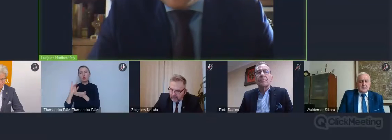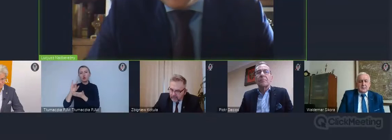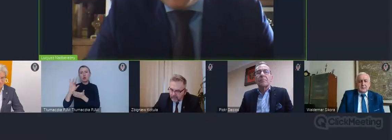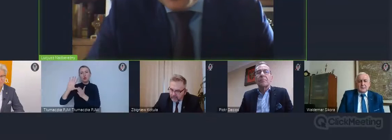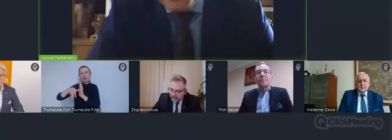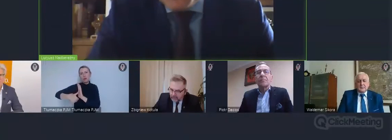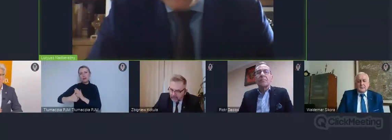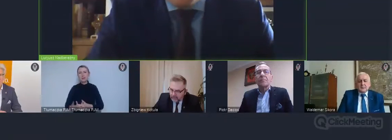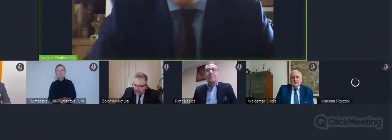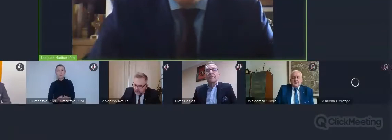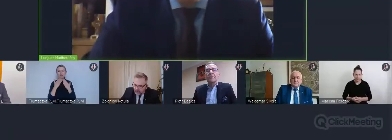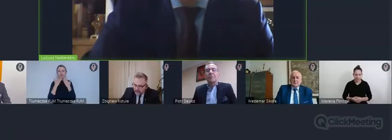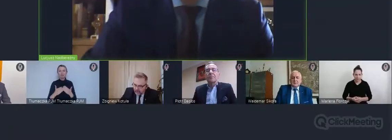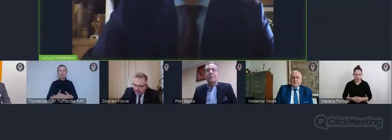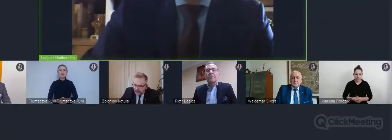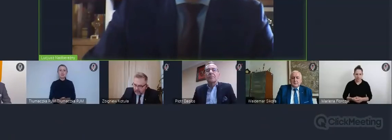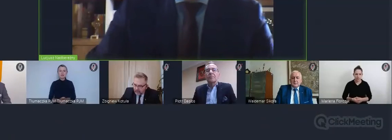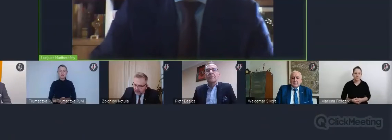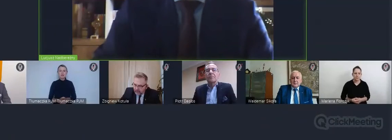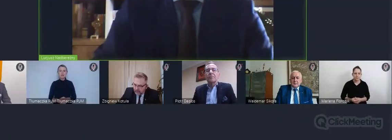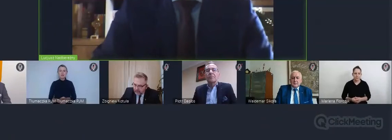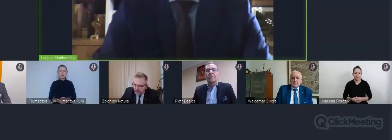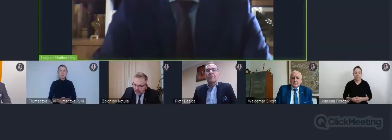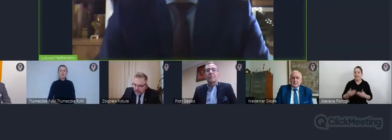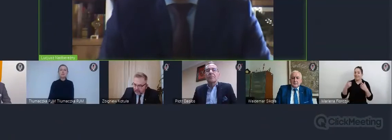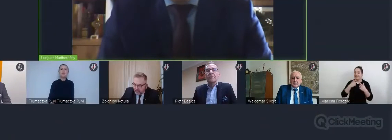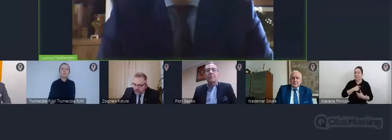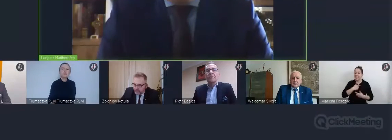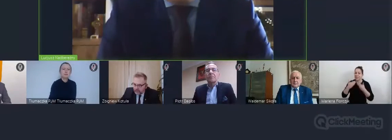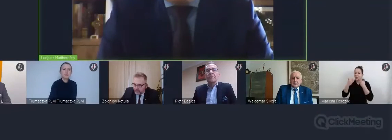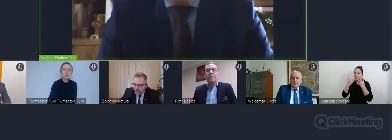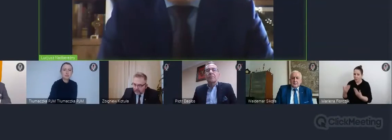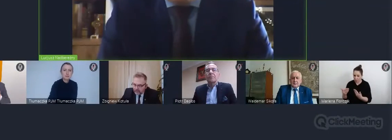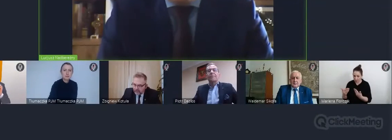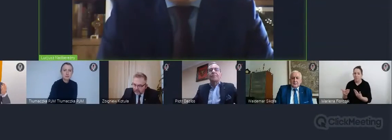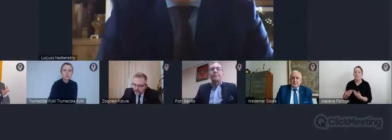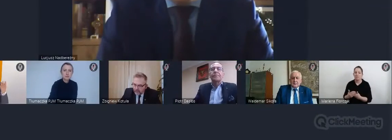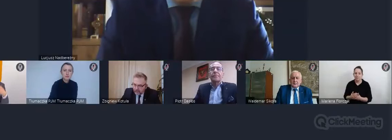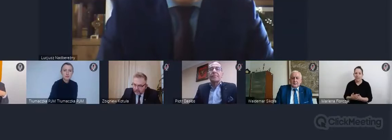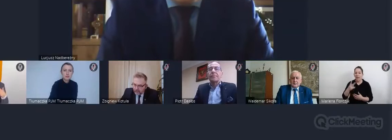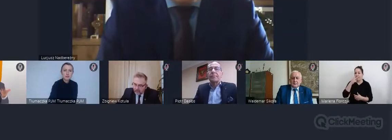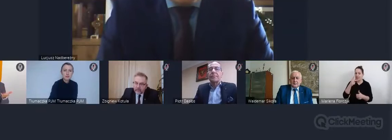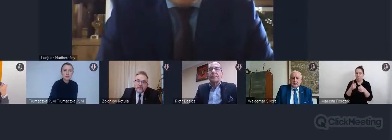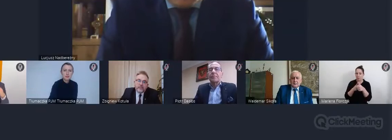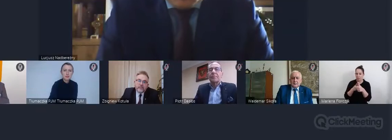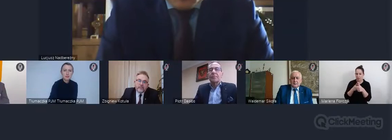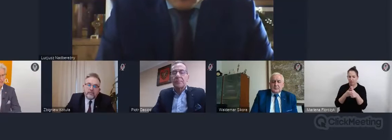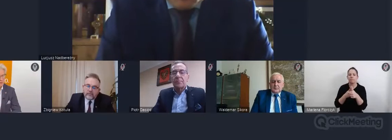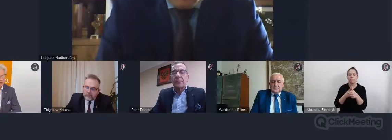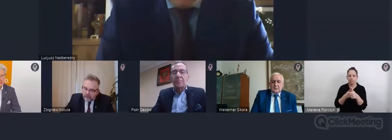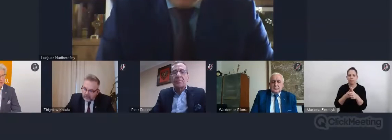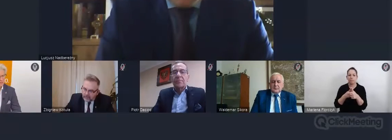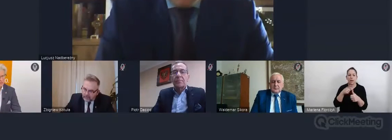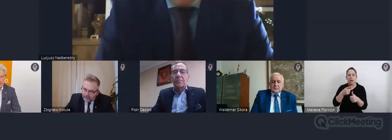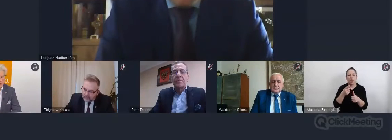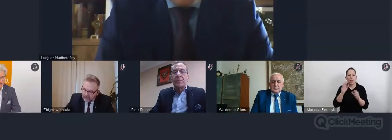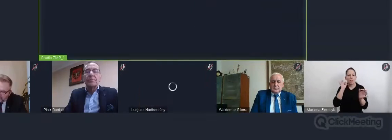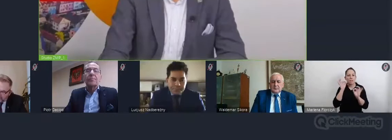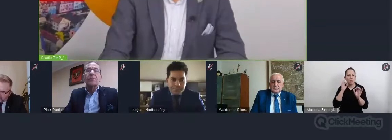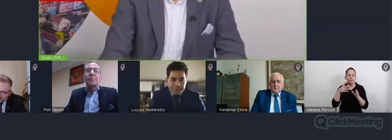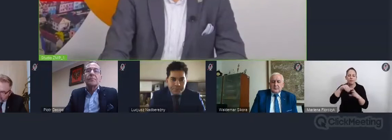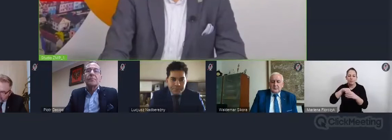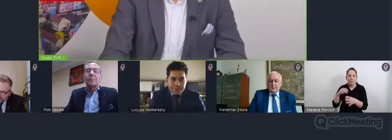miejskich. Dziękuję. Prezydencie, dziękujemy bardzo, czyli widać, że po pierwsze jako formalne źródło danych do